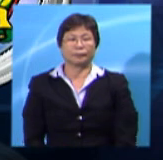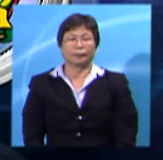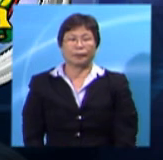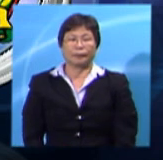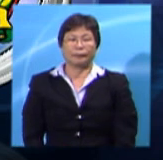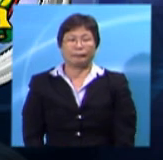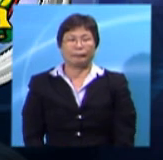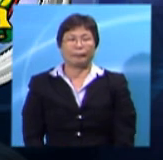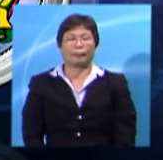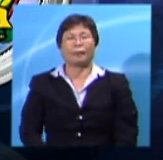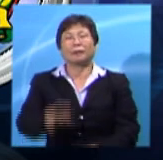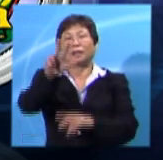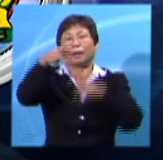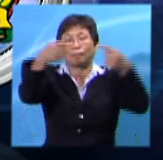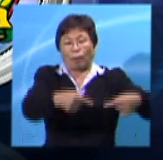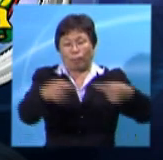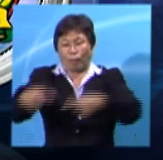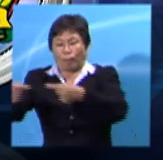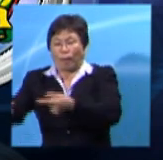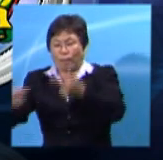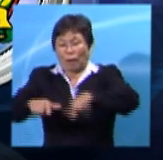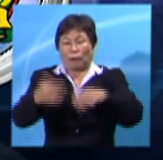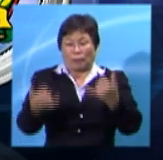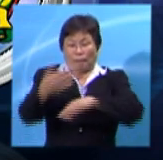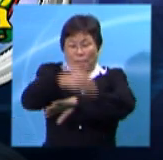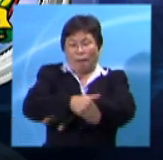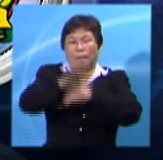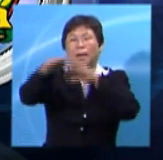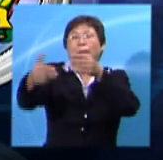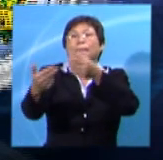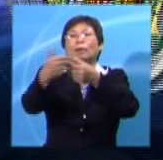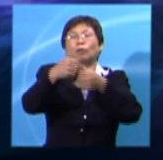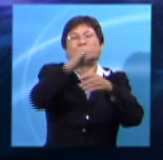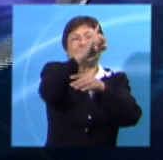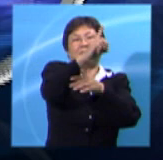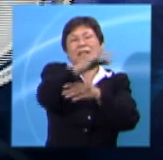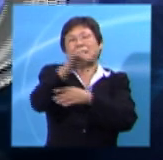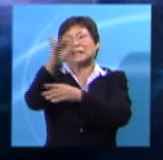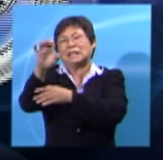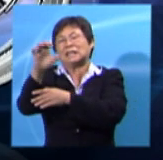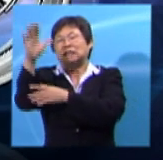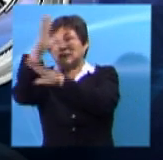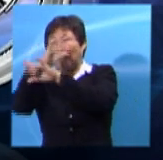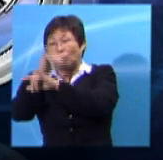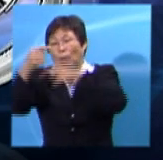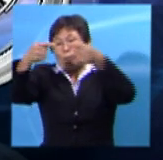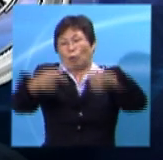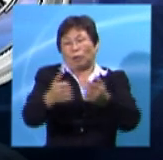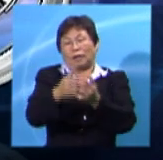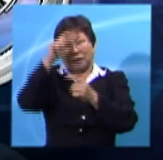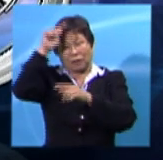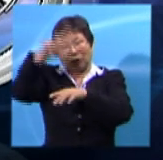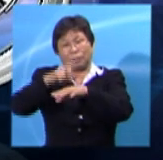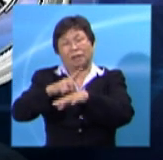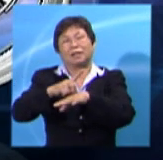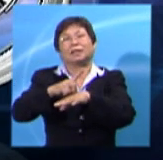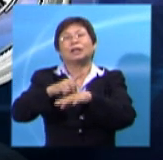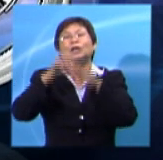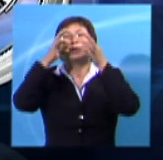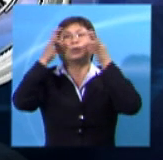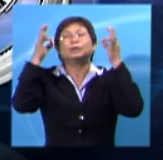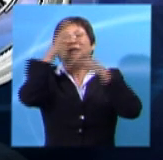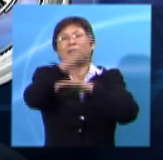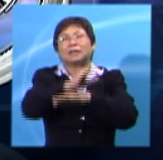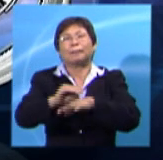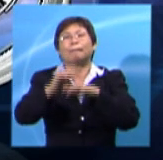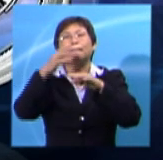depan tiga lagi perlawanan akan berlangsung malam ini melibatkan saingan kumpulan B dan Sarawak menanti kunjungan Terengganu di stadium Negeri Kuching dan